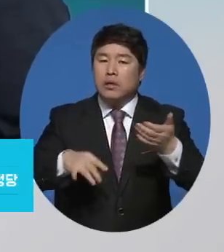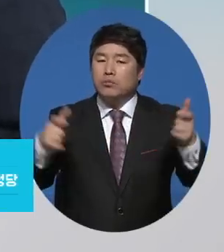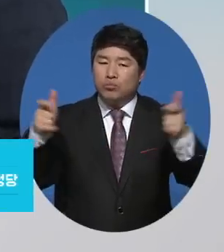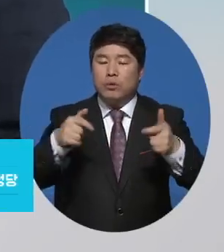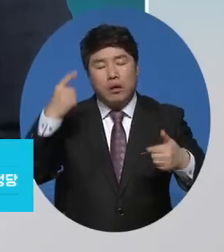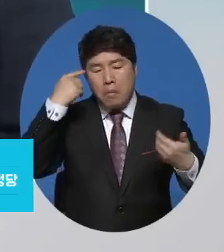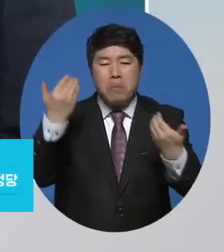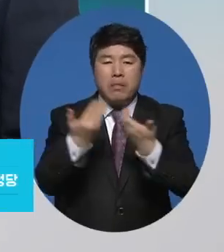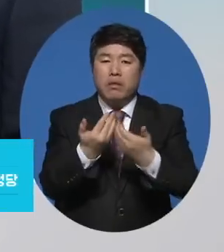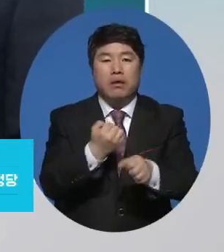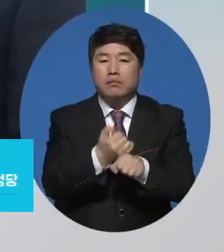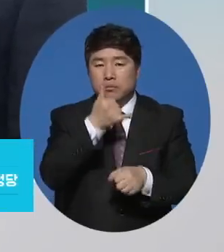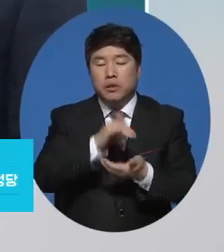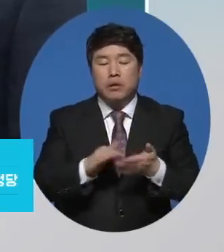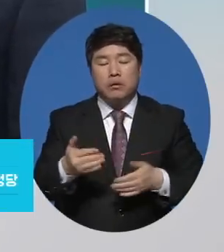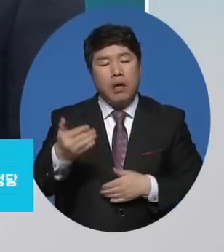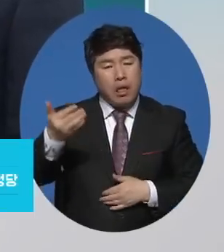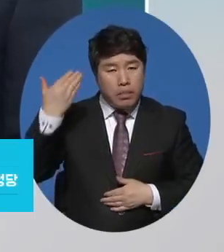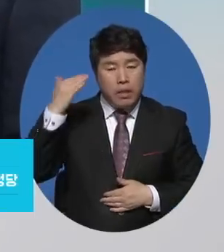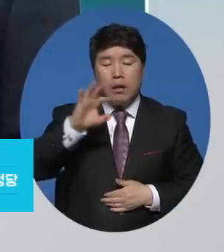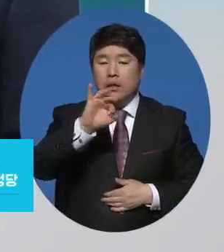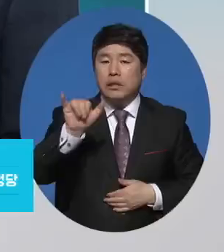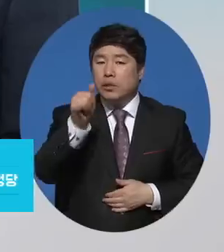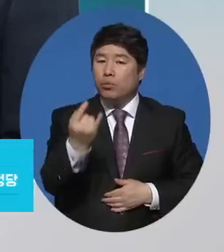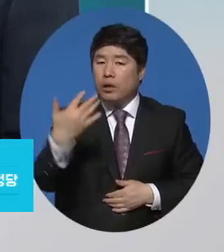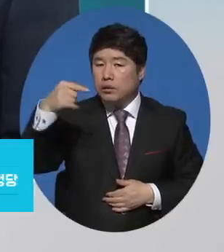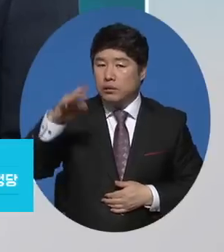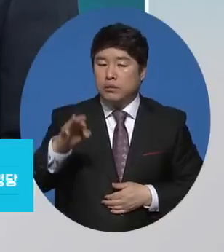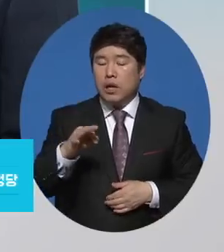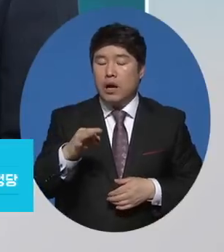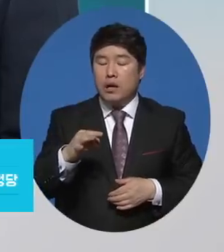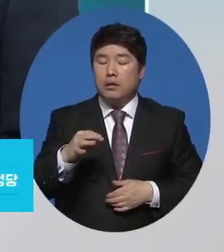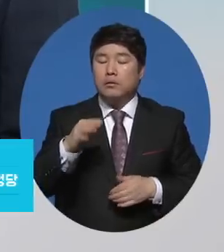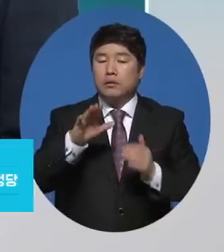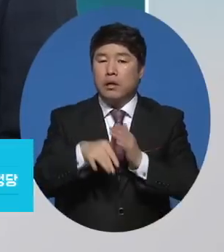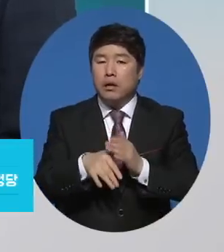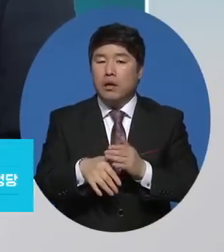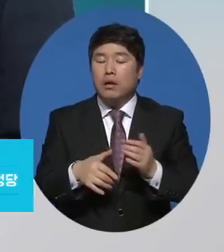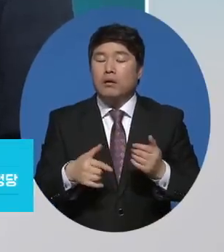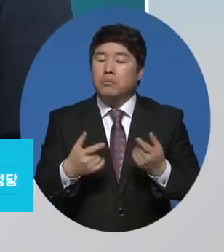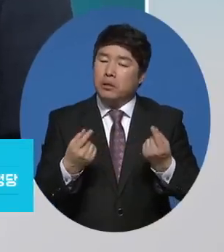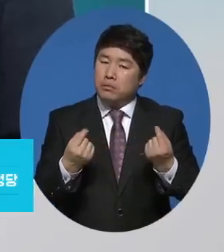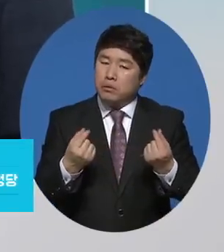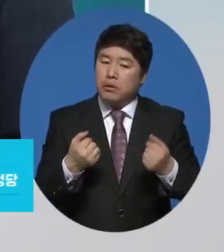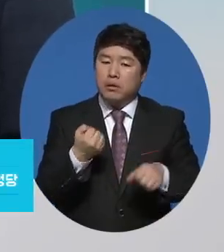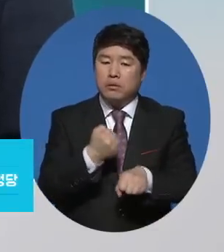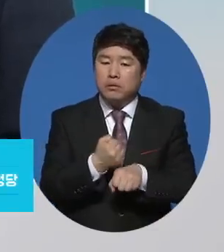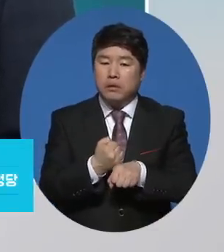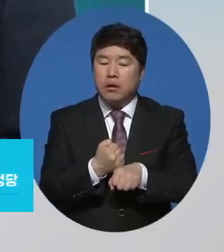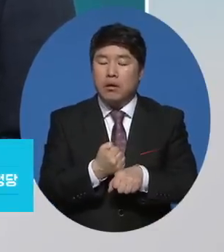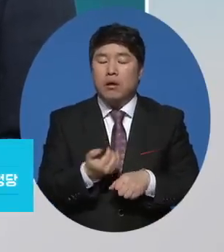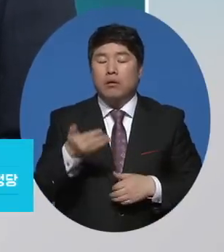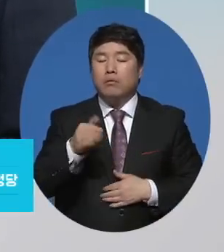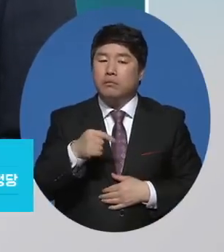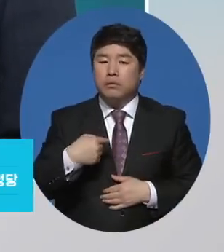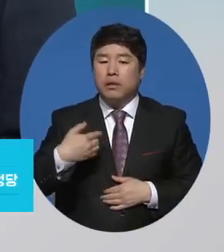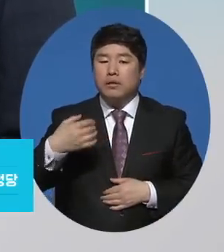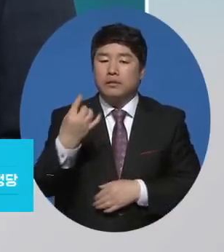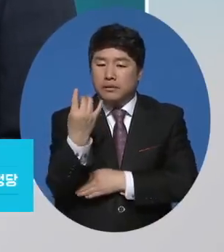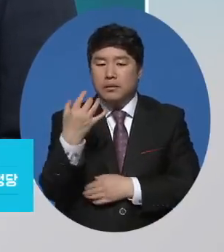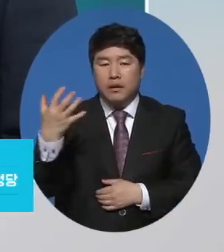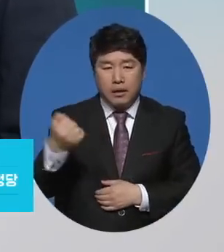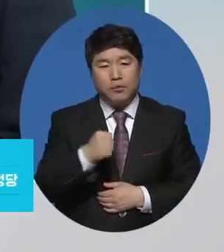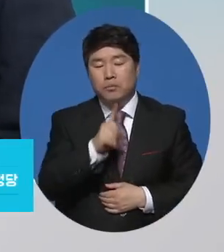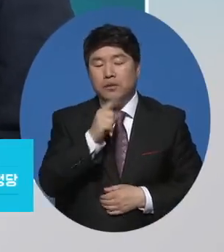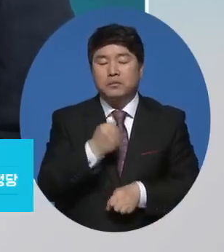반대 근데 과거에 이회창 총제 시절도 비슷한 정책으로 저는 그거는 근거를 갖고 말씀 좀 드 니 그거 갖고